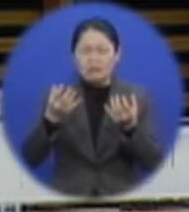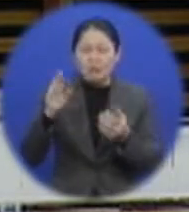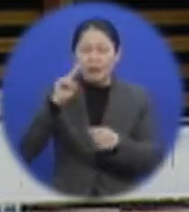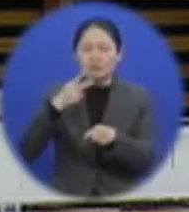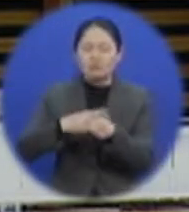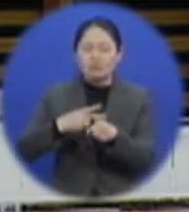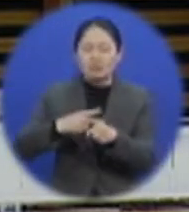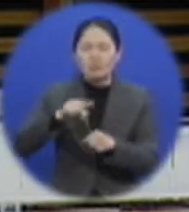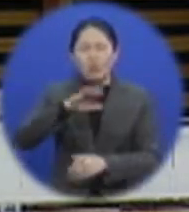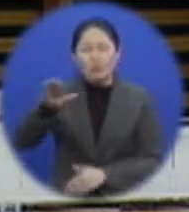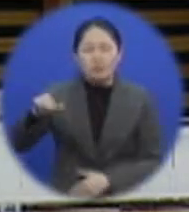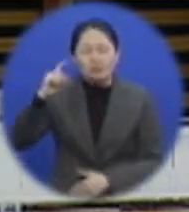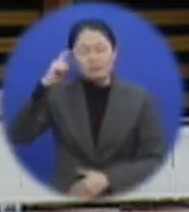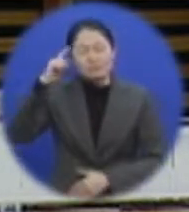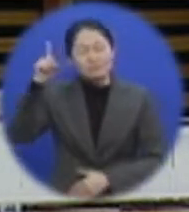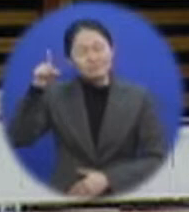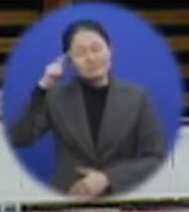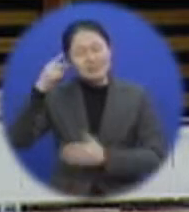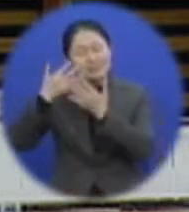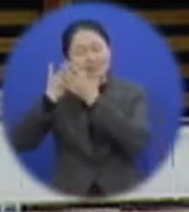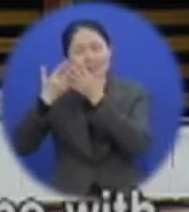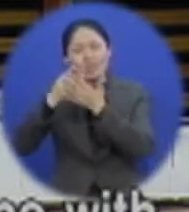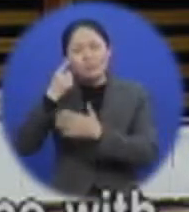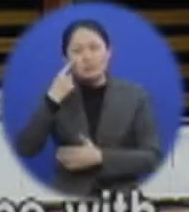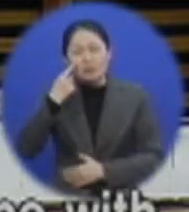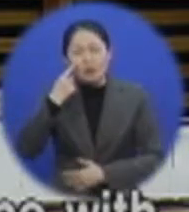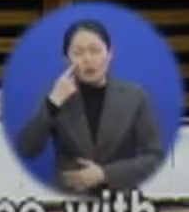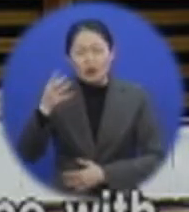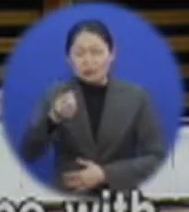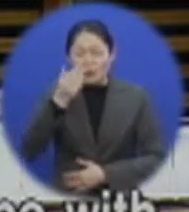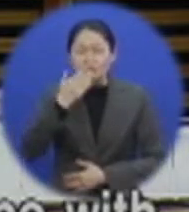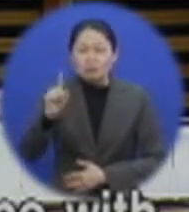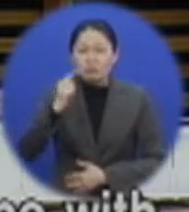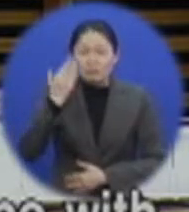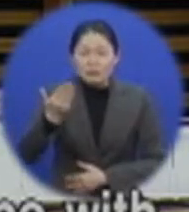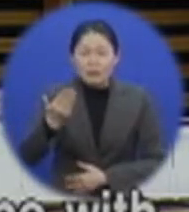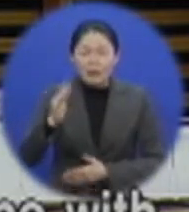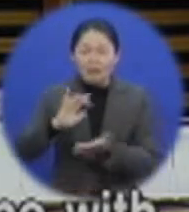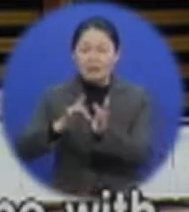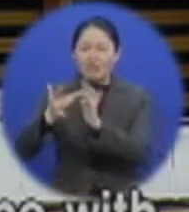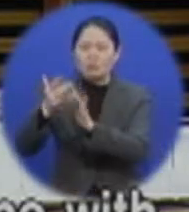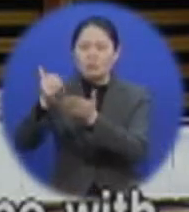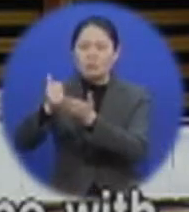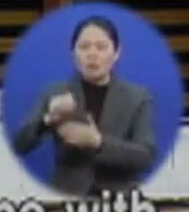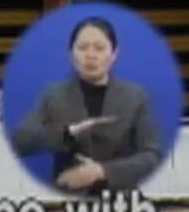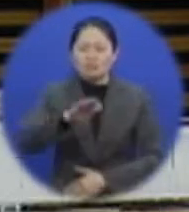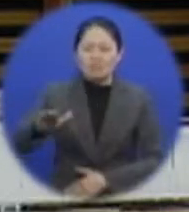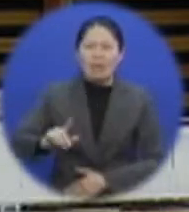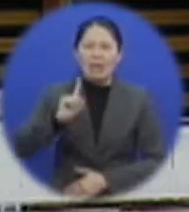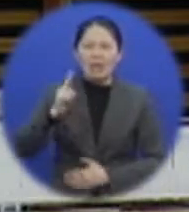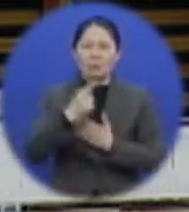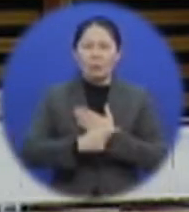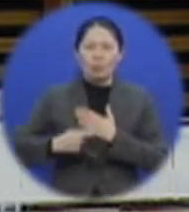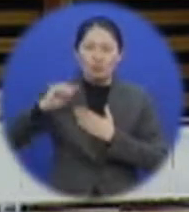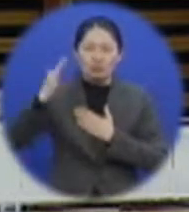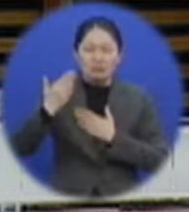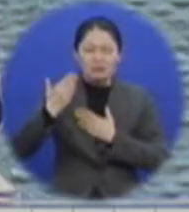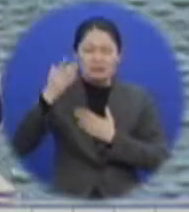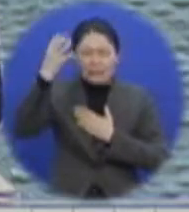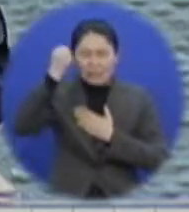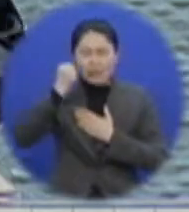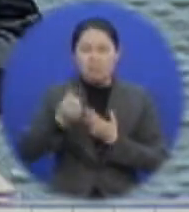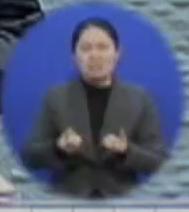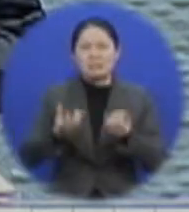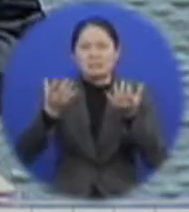상상해보세요 성찬이 뭐죠 성찬은 예수님과 우리가 한 몸이 되어 지는 것을 기념하는 의식입니다